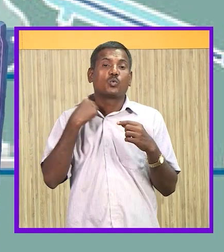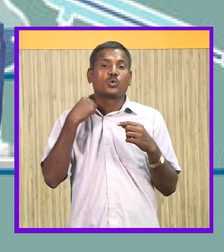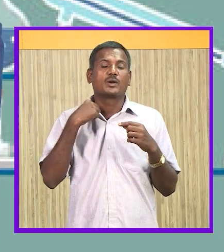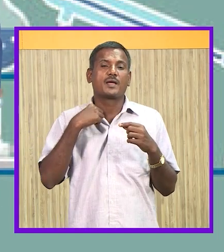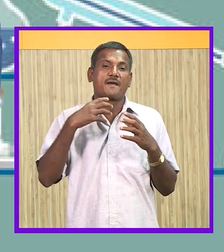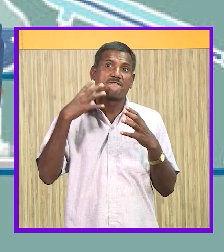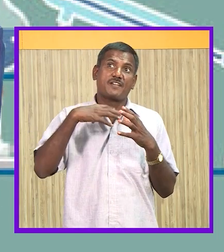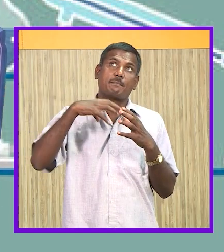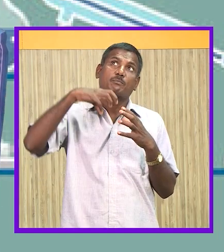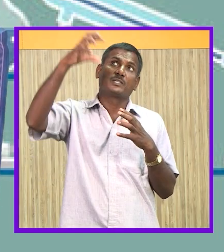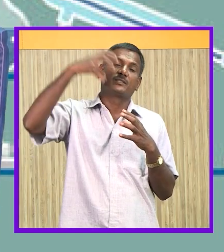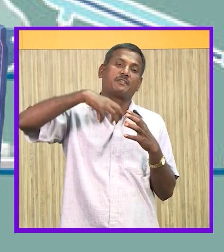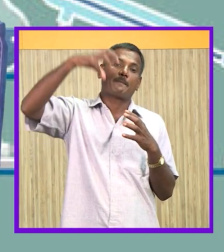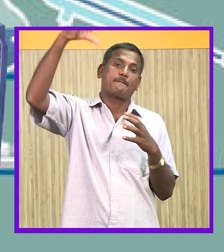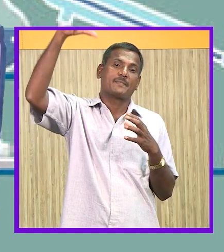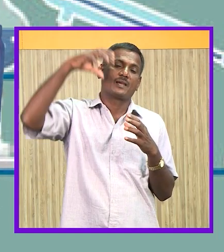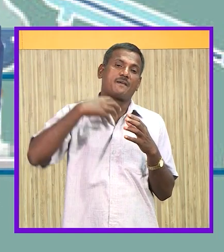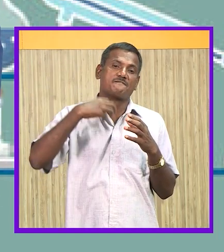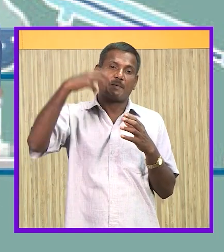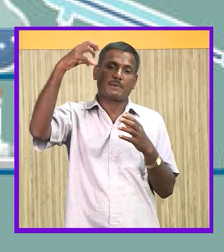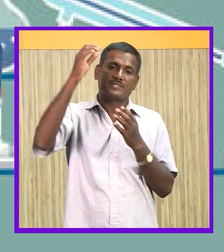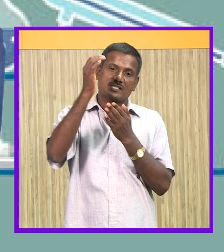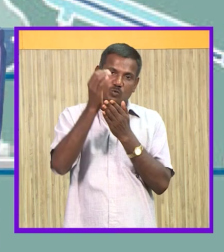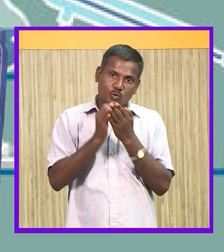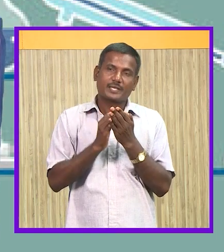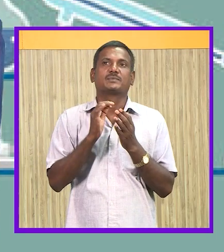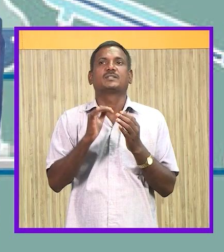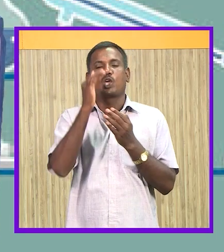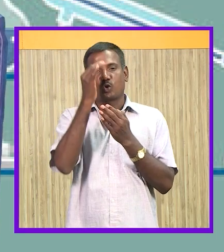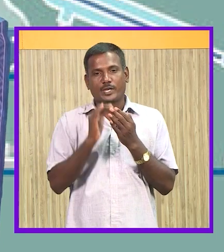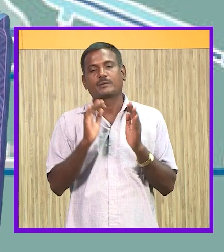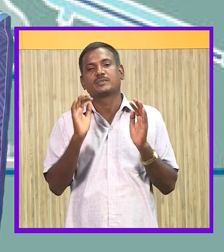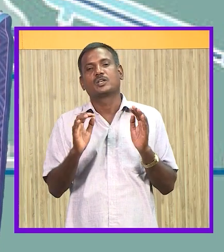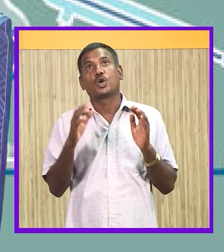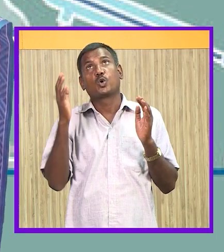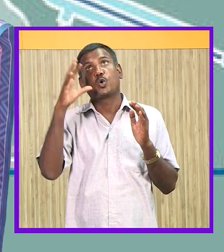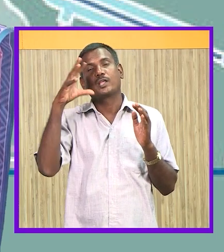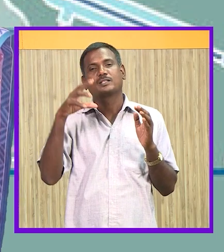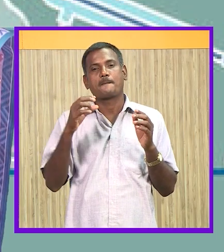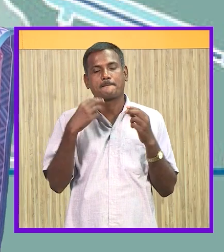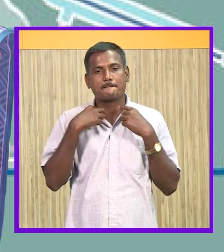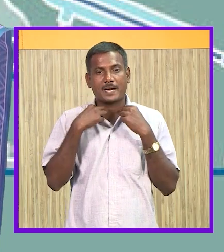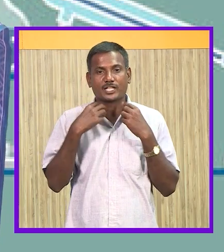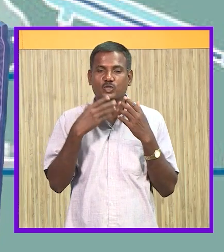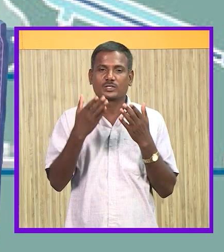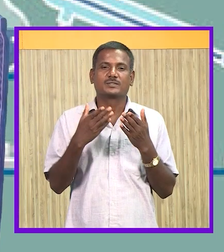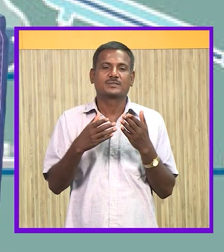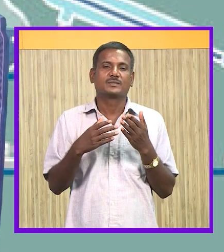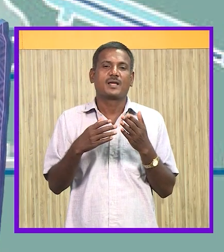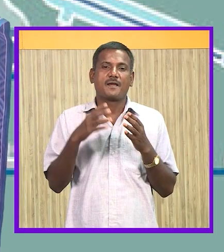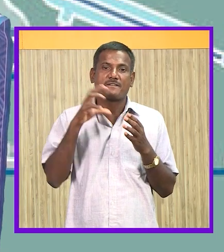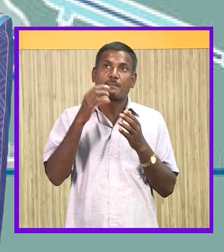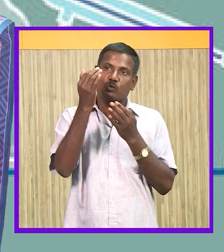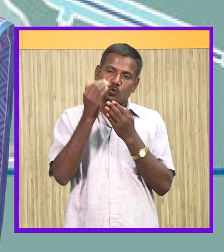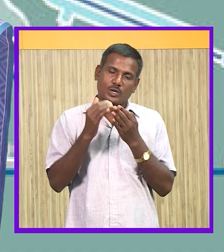உடலில் இருந்து வெப்பத்தை எடுத்து ஆவியாக்கப்படும். அப்போ உடலினுடைய வெப்பம் குறைக்கப்படும். இவ்வாறு கோடை காலத்துல பருத்தி துணிகளை பயன்படுத்தினீங்கன்னா